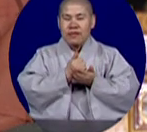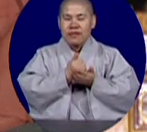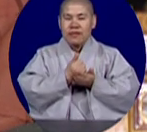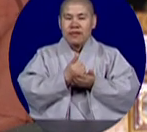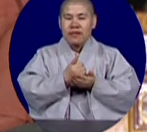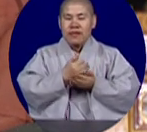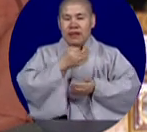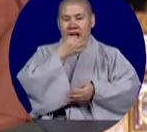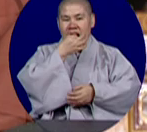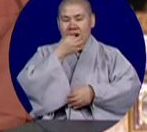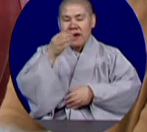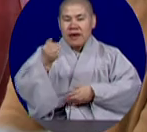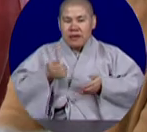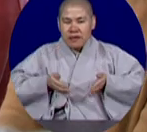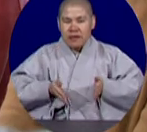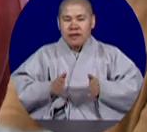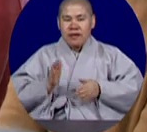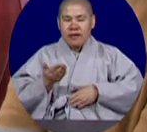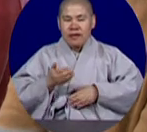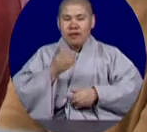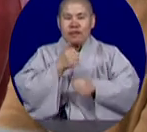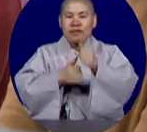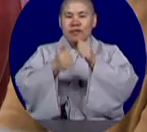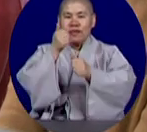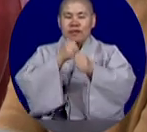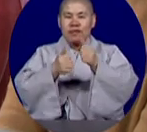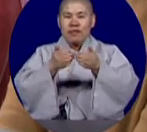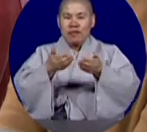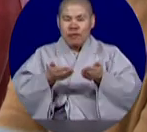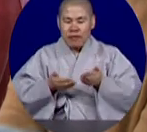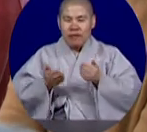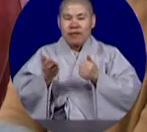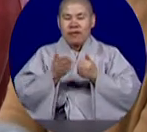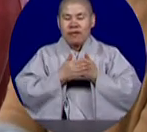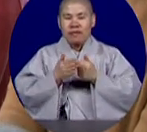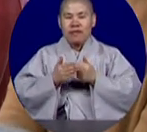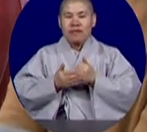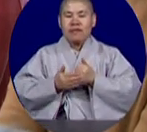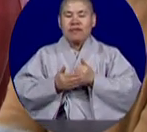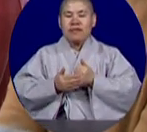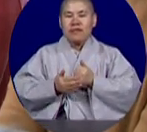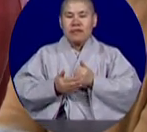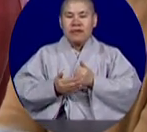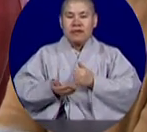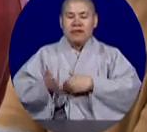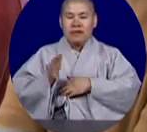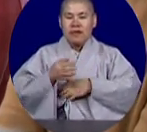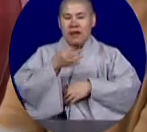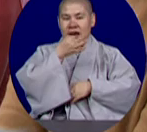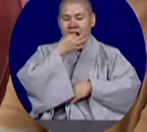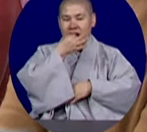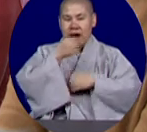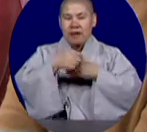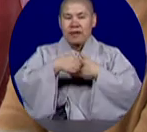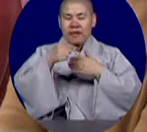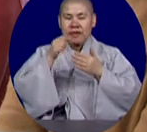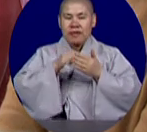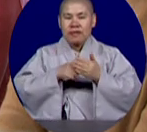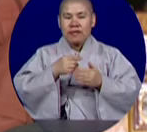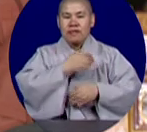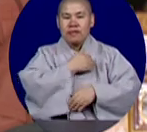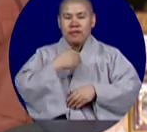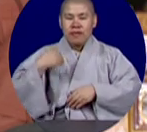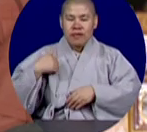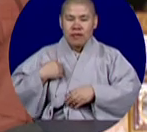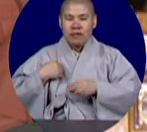가지고 태어났죠. 탐욕을 조상들이 물려줬거든요. 근데 이 탐욕을 하나 충족시키고